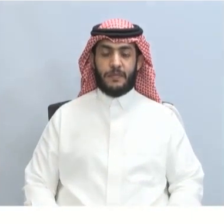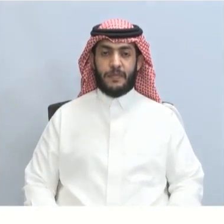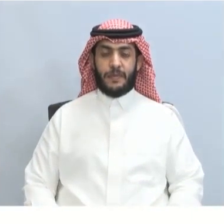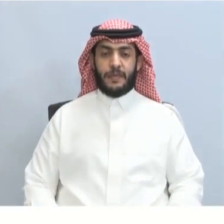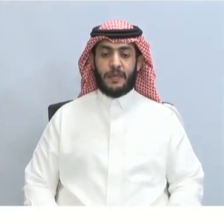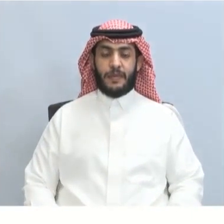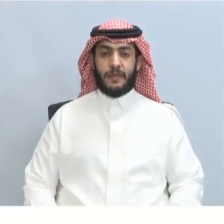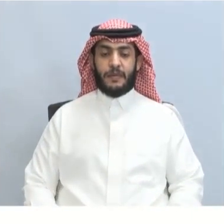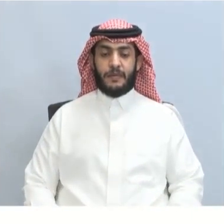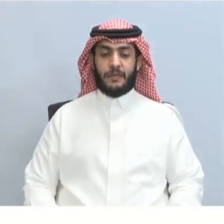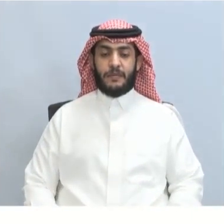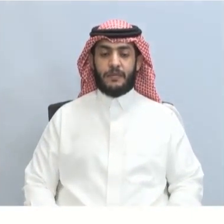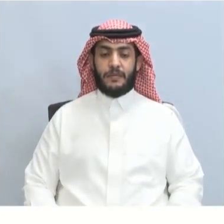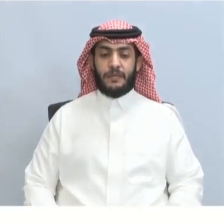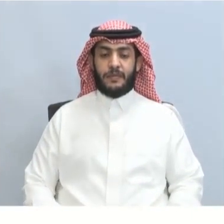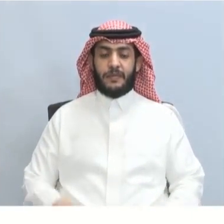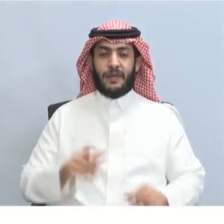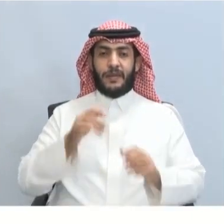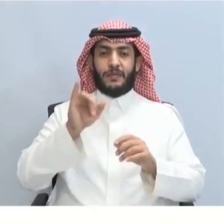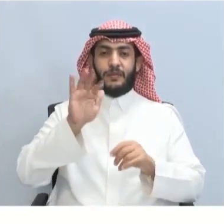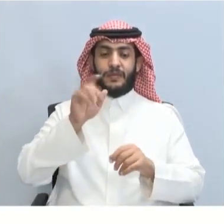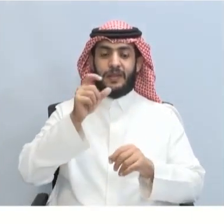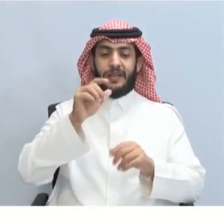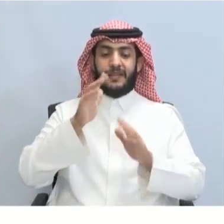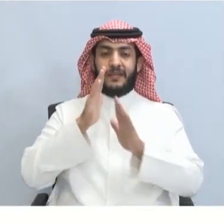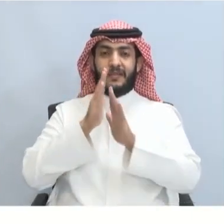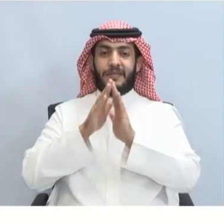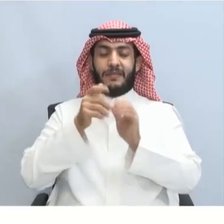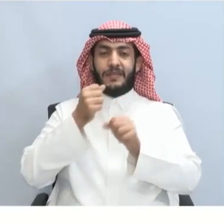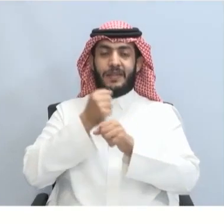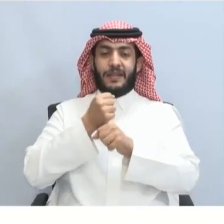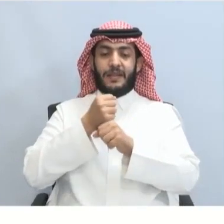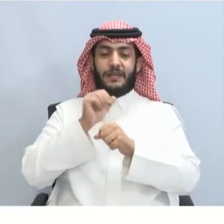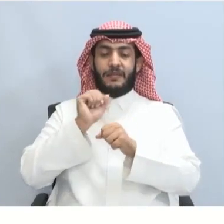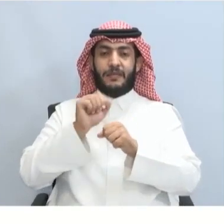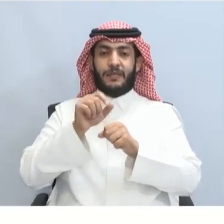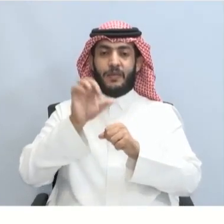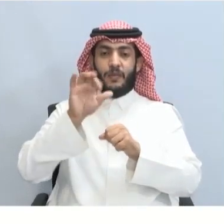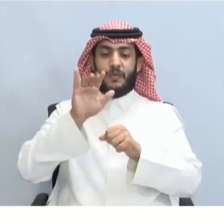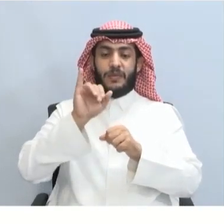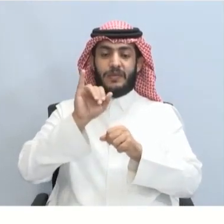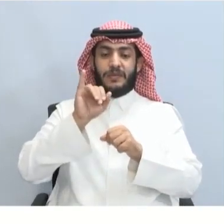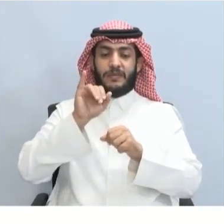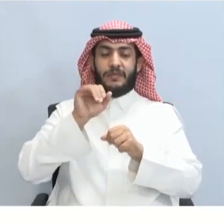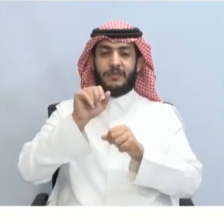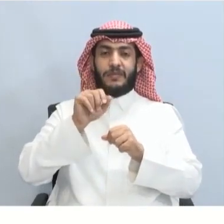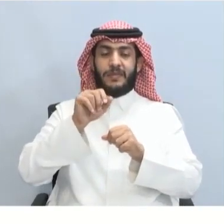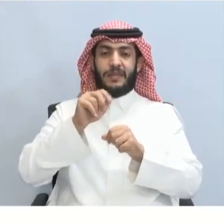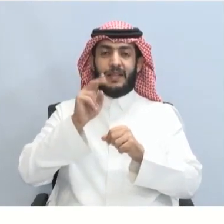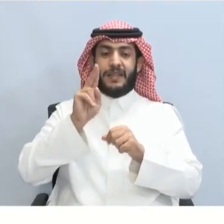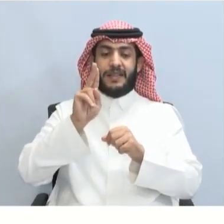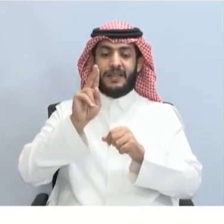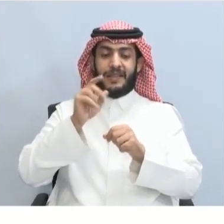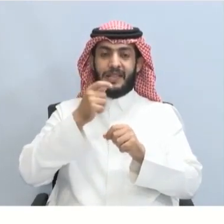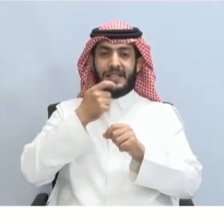الصفحه هذا هو عنوان مستند سيتم استخدام وسم تايتل